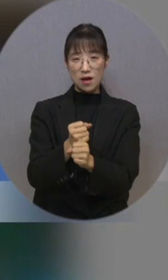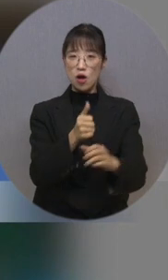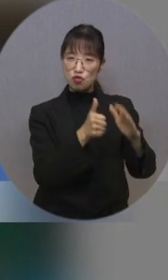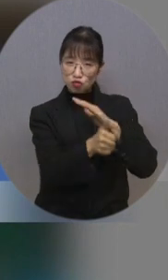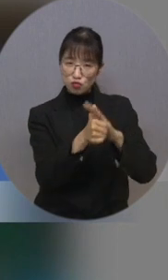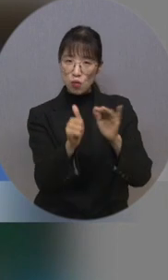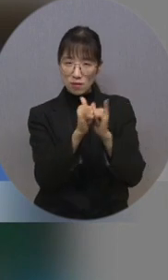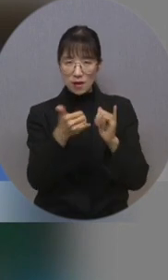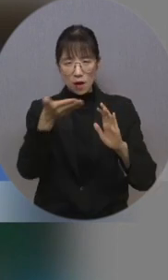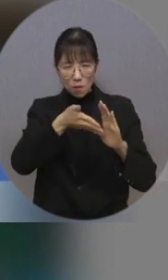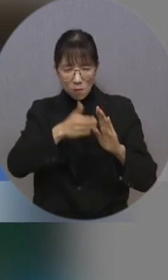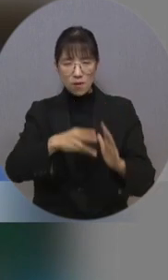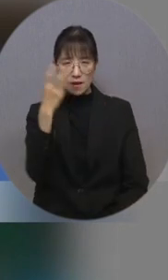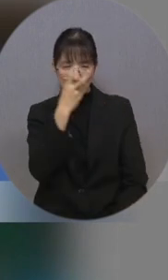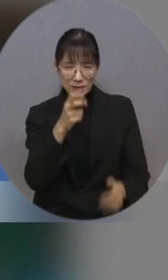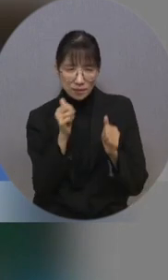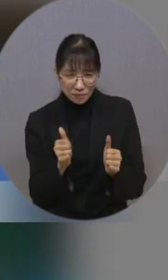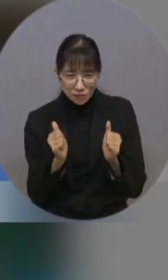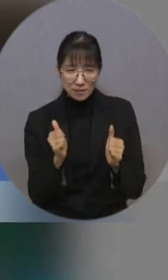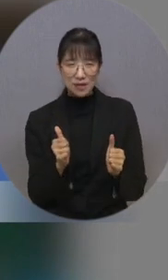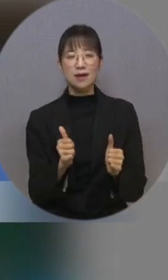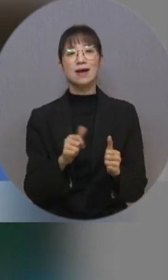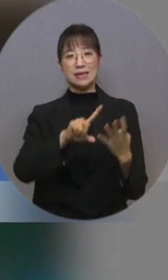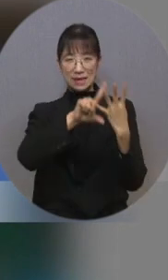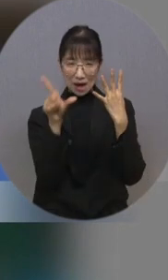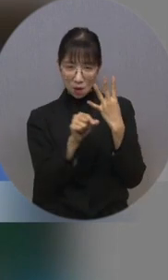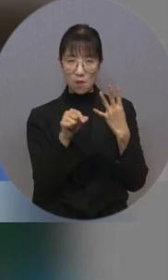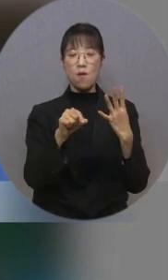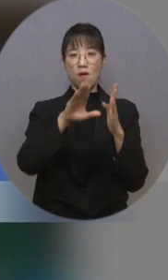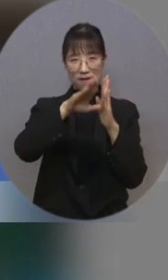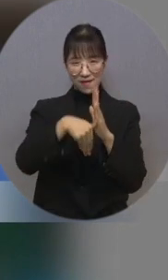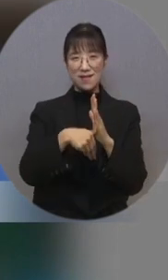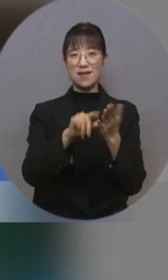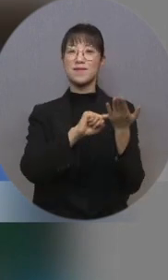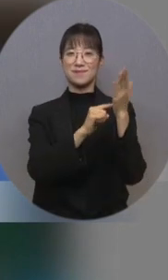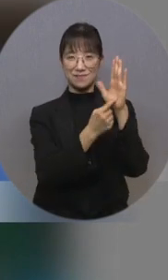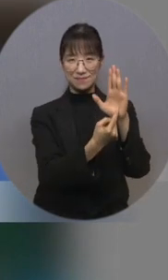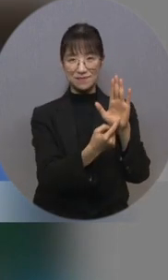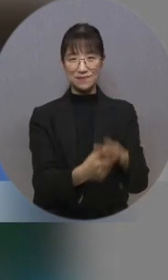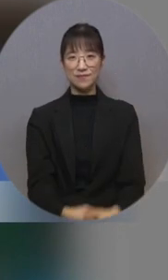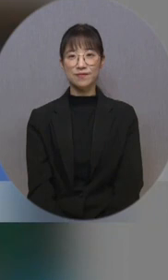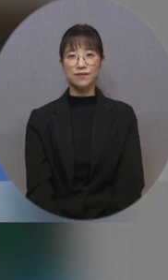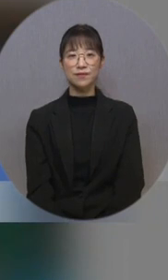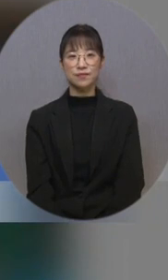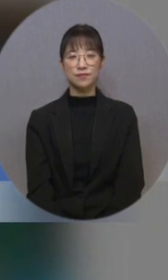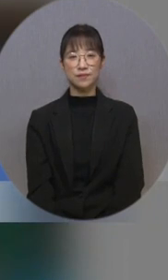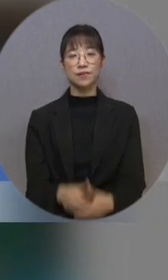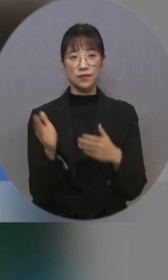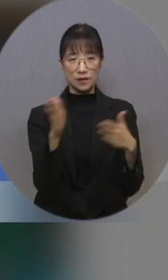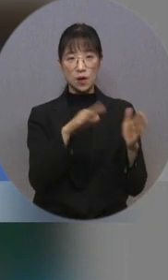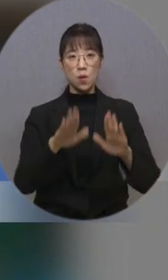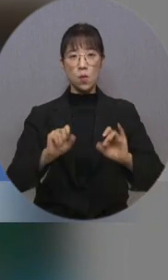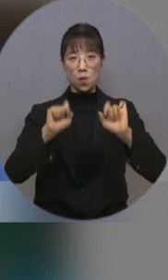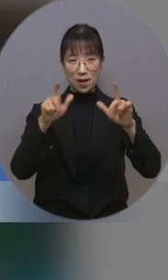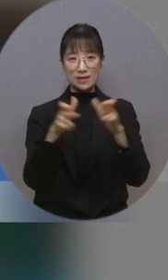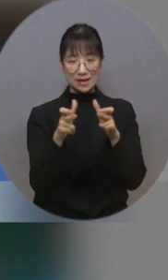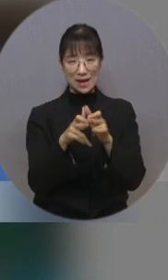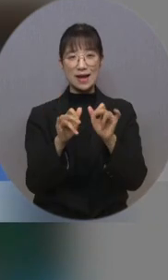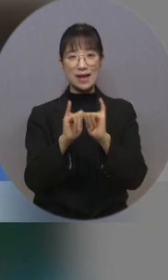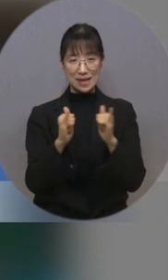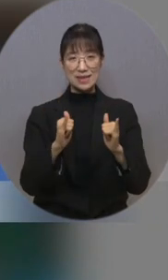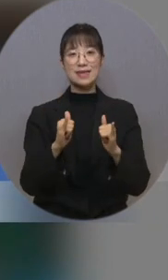대한 공적심사 등을 진행해 오는 4월 중 수상자를 발표할 예정입니다. 한편 올해의 장애인상은